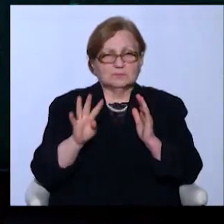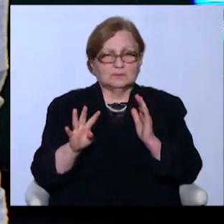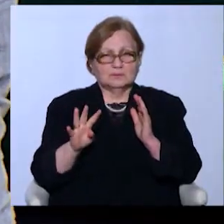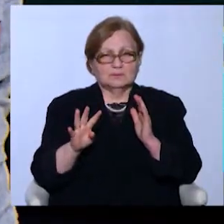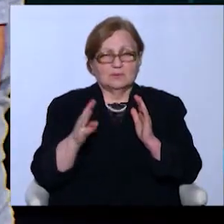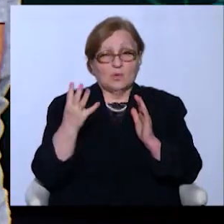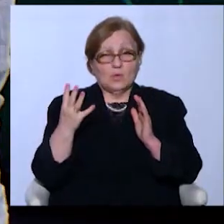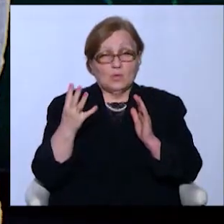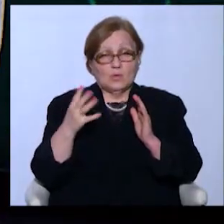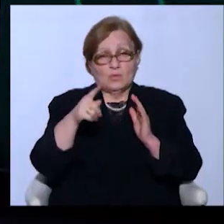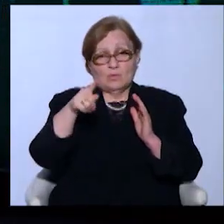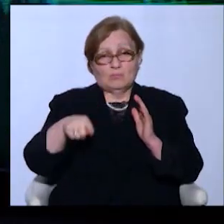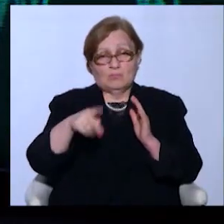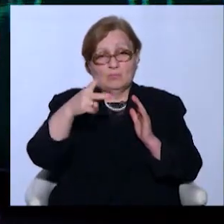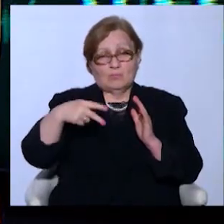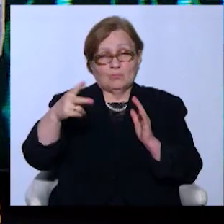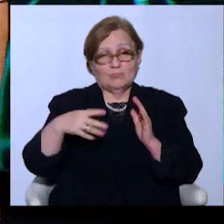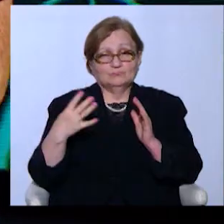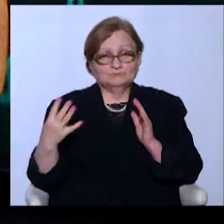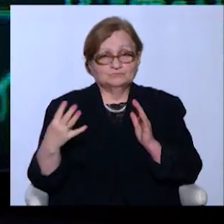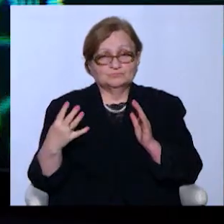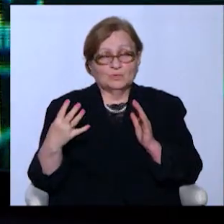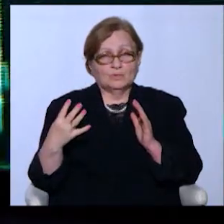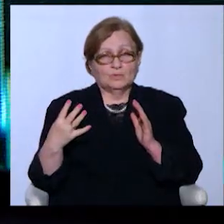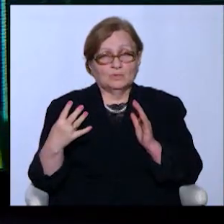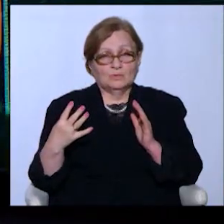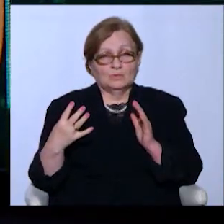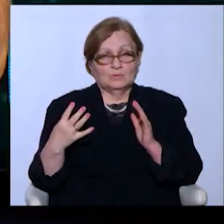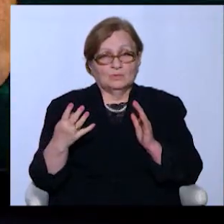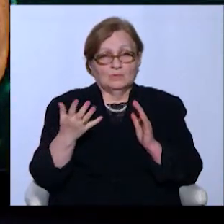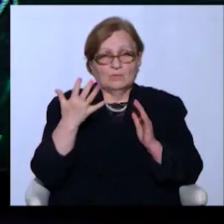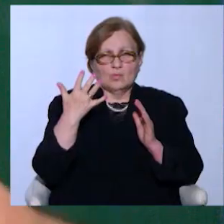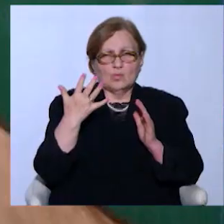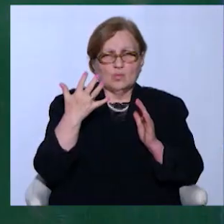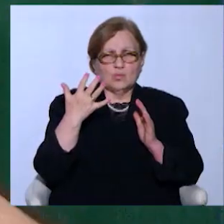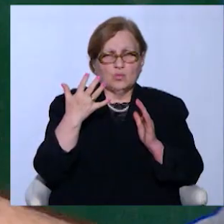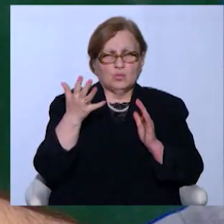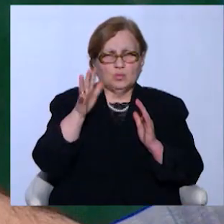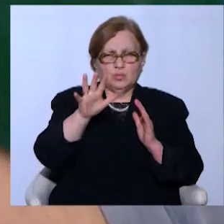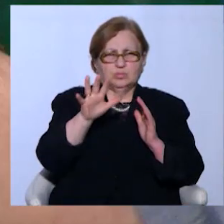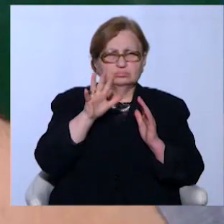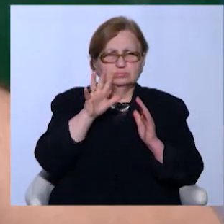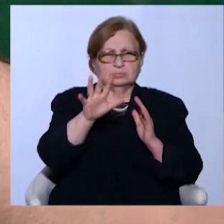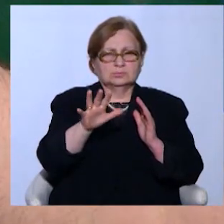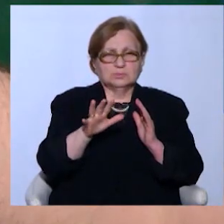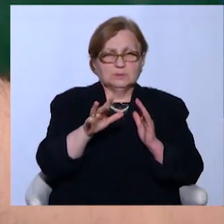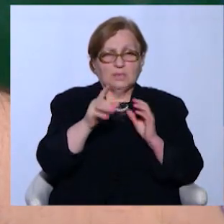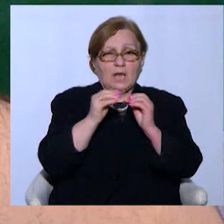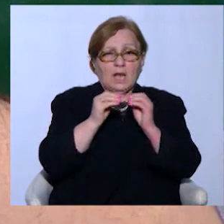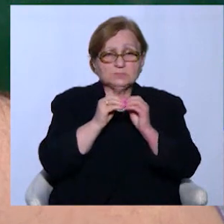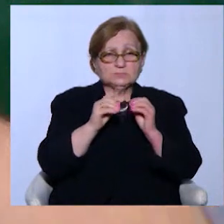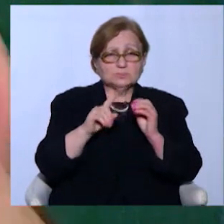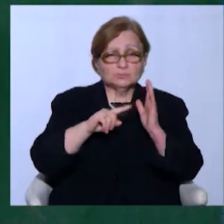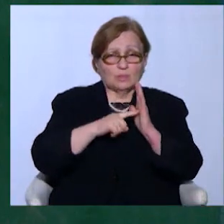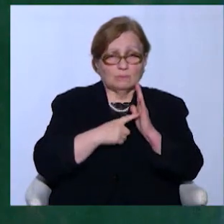4-ით ბოლოვდება 2 რიცხვი. აა, 5-ნიშნას ვერანაირად ვერ მივიღებ. კიდევ იგივეს გავიმეორებ. 10-ზეც რო